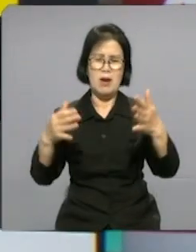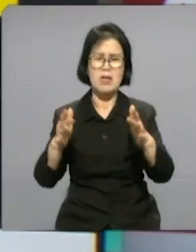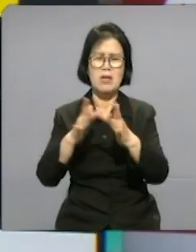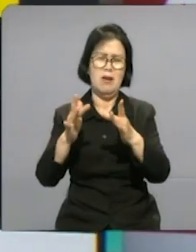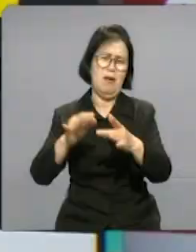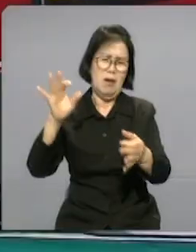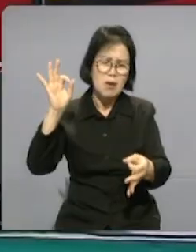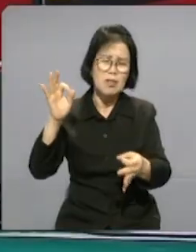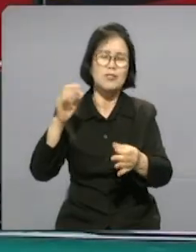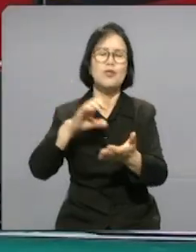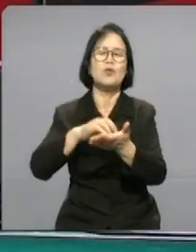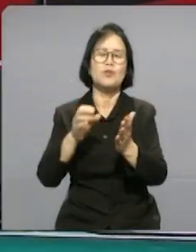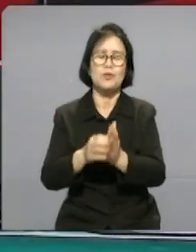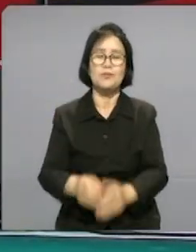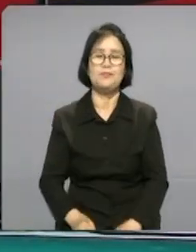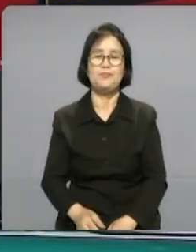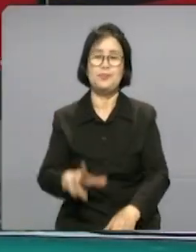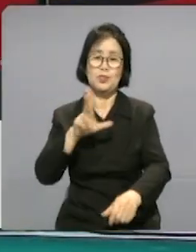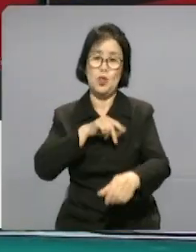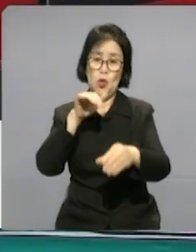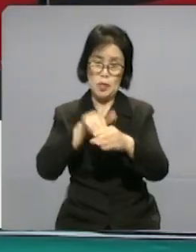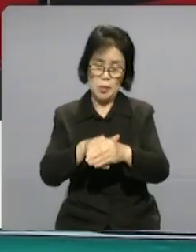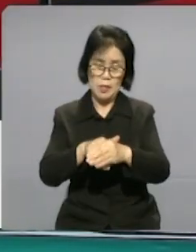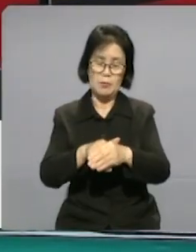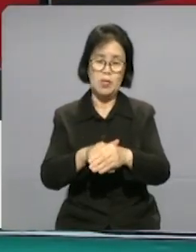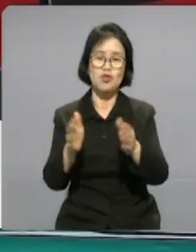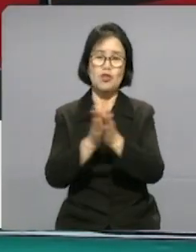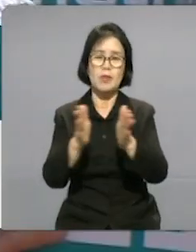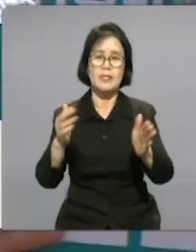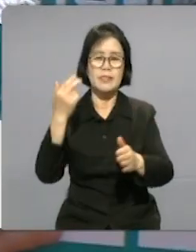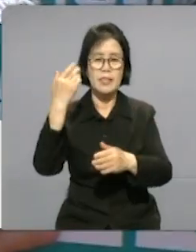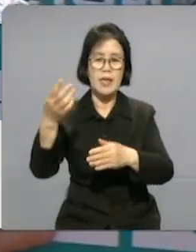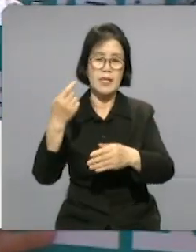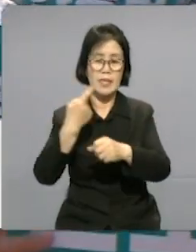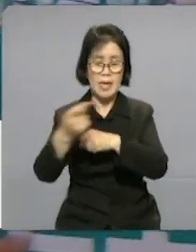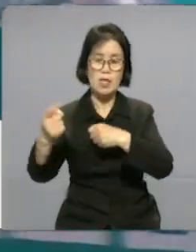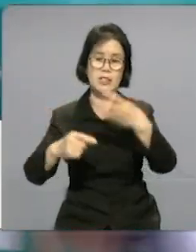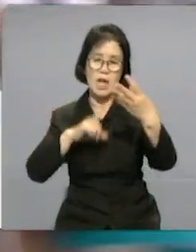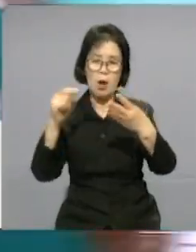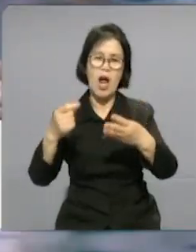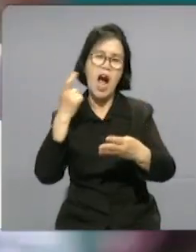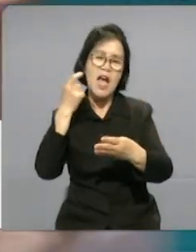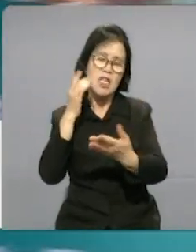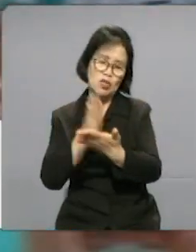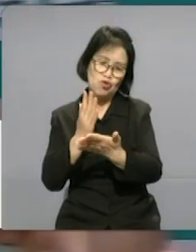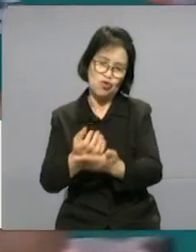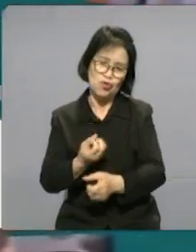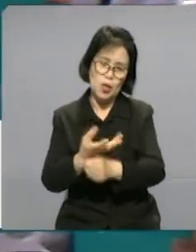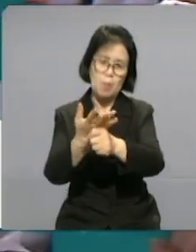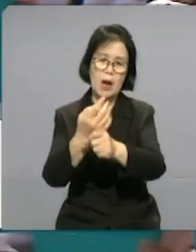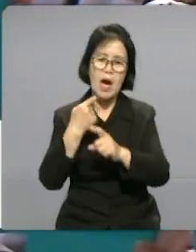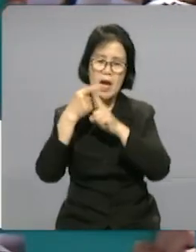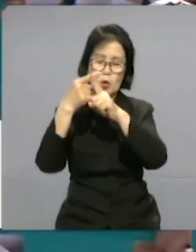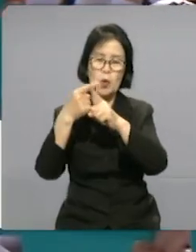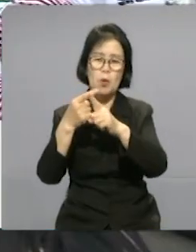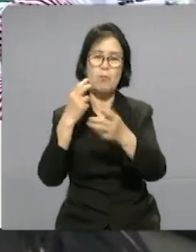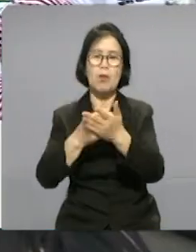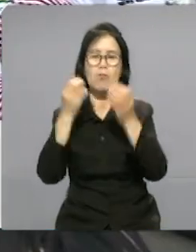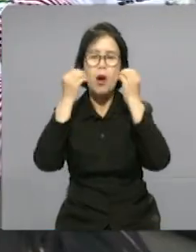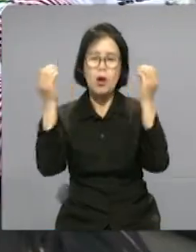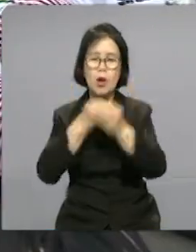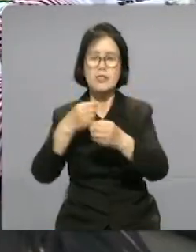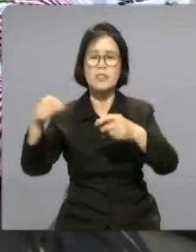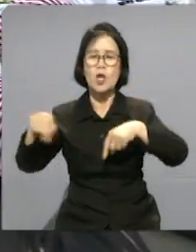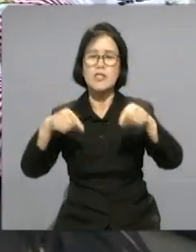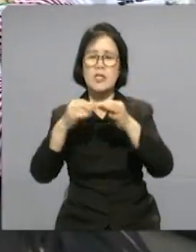멈췄습니다. 총선 기획단을 출범해 내년 4월 총선에서 가짜 뉴스를 전파하거나 간호법을 왜곡한 정치인을